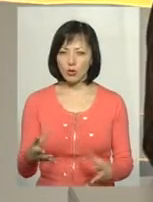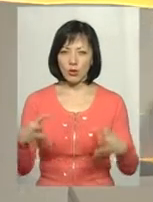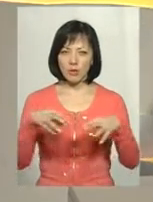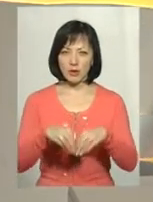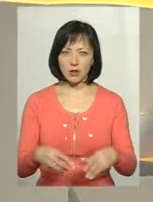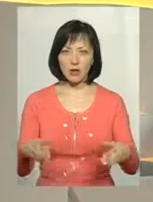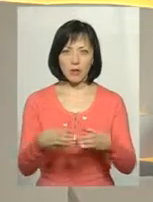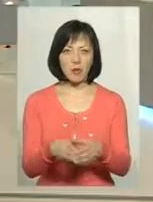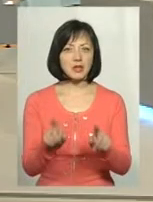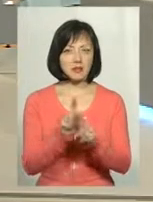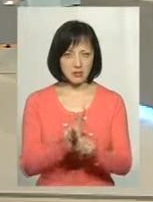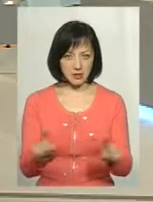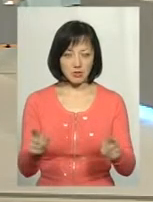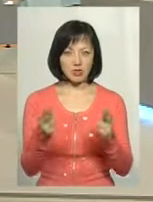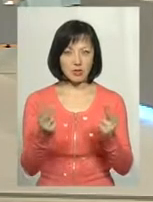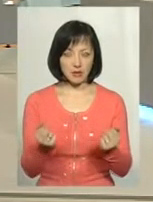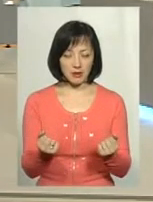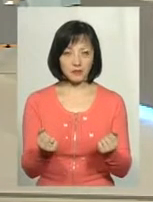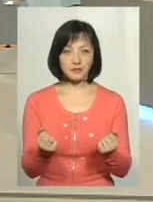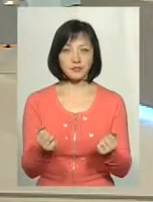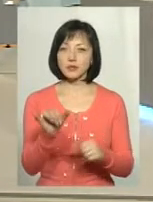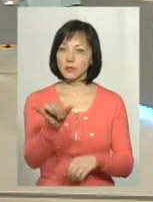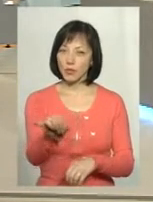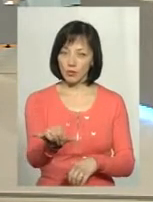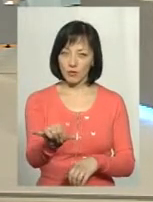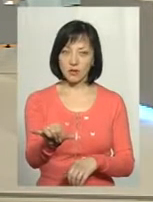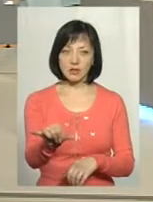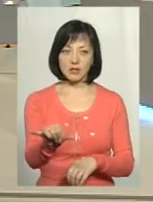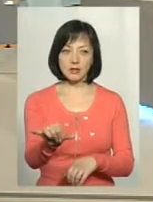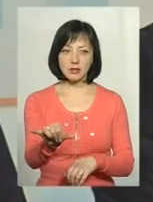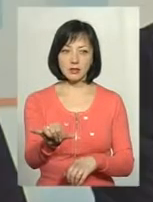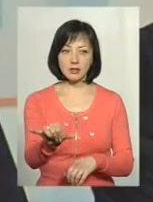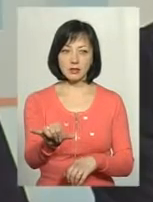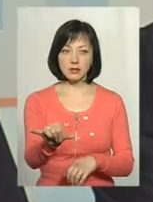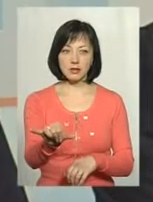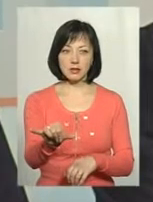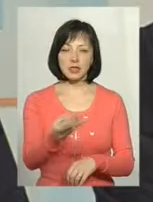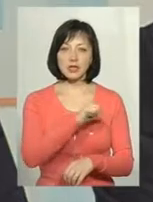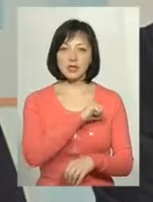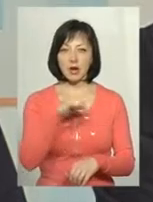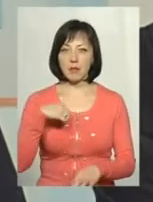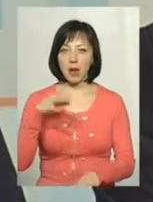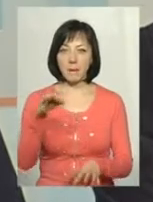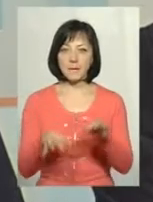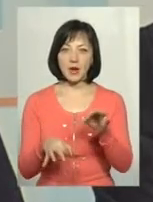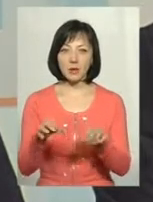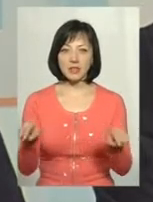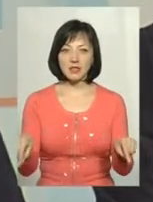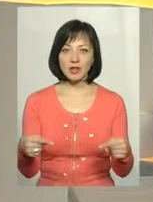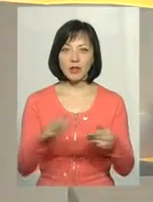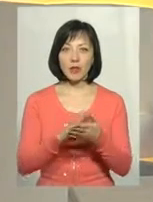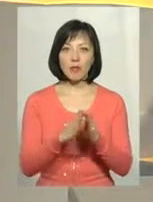тергромада досить специфічна, так? Так, так. У вас, по-перше, ну, сама природа створила такі умови,